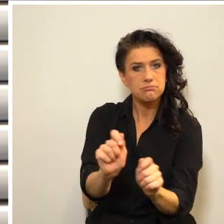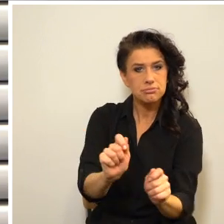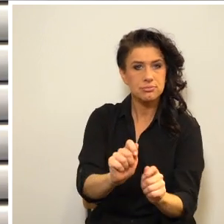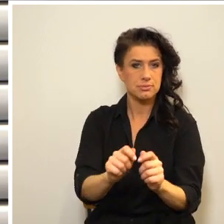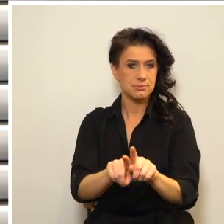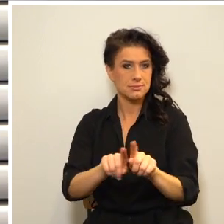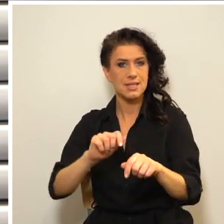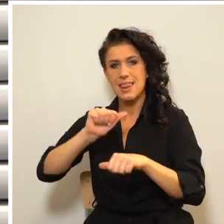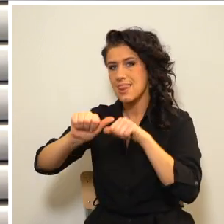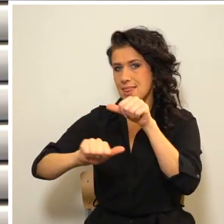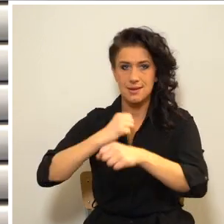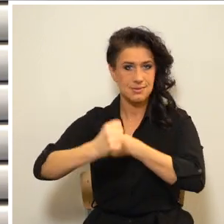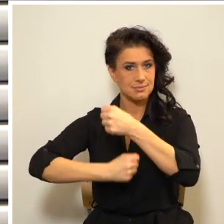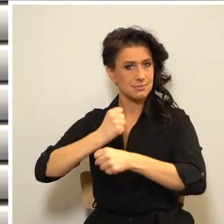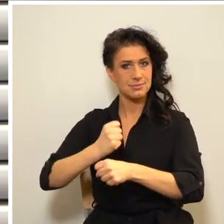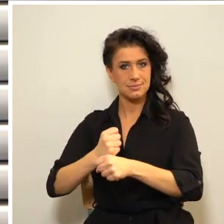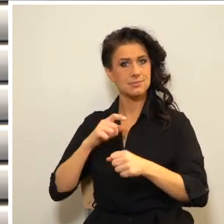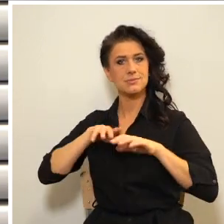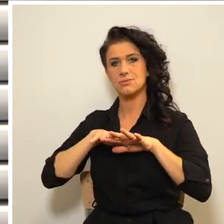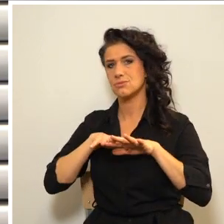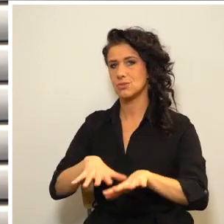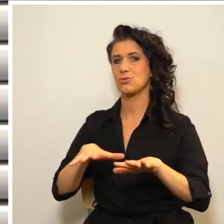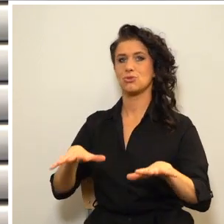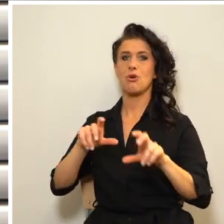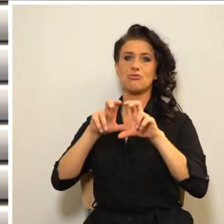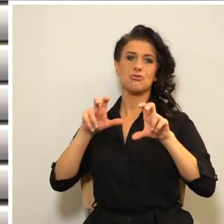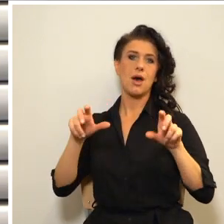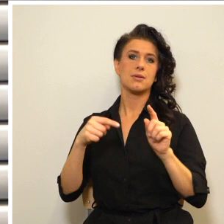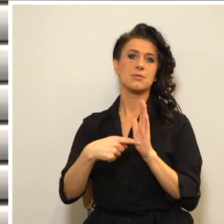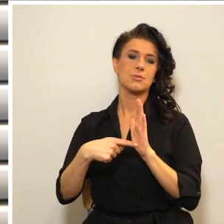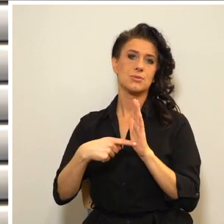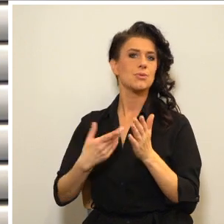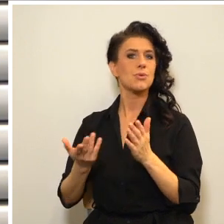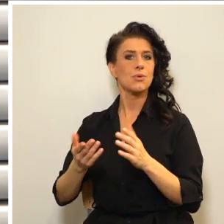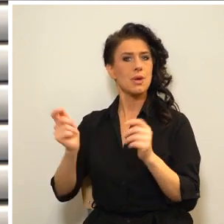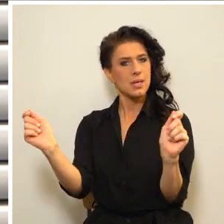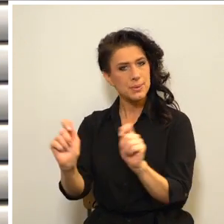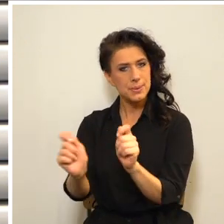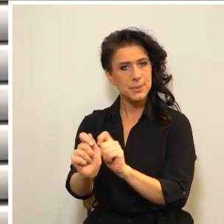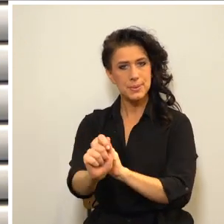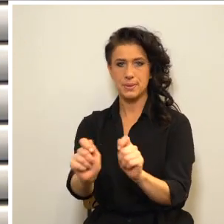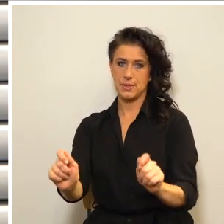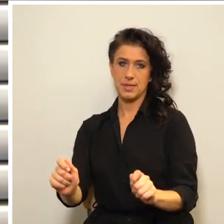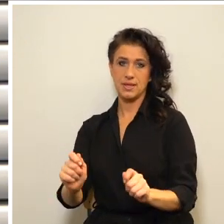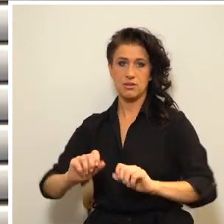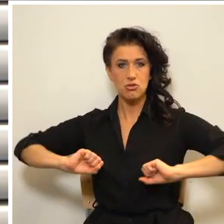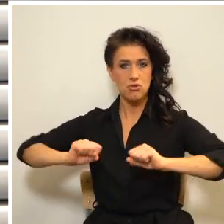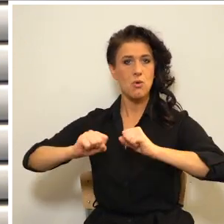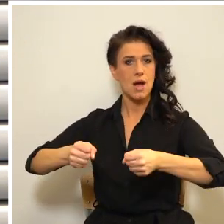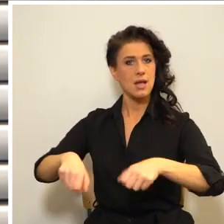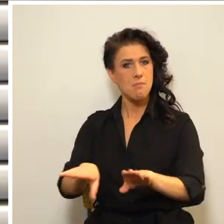wiele lat poświęciliśmy NATO i wydaje nam się że efekty Zresztą To były nasze działania lokalne